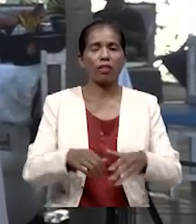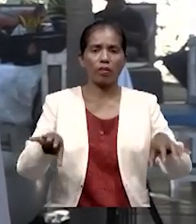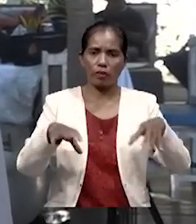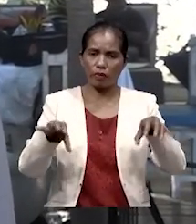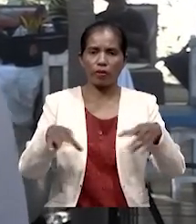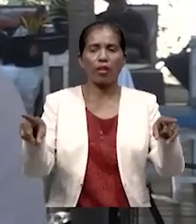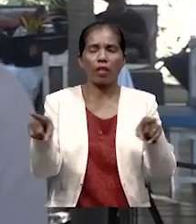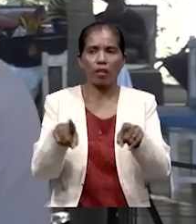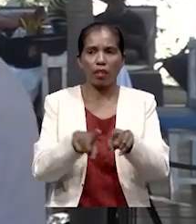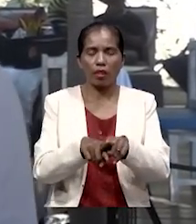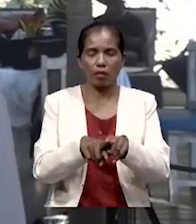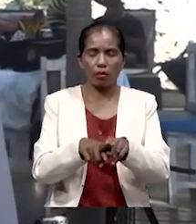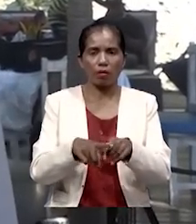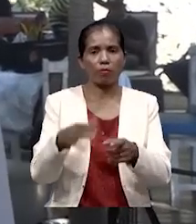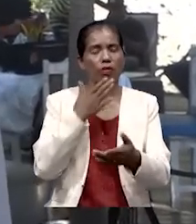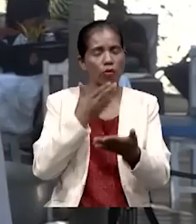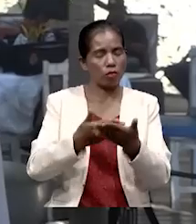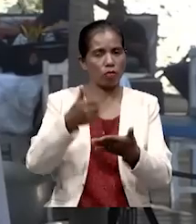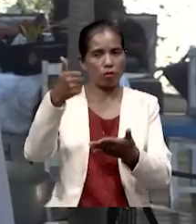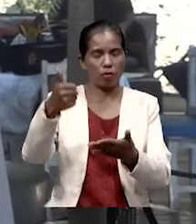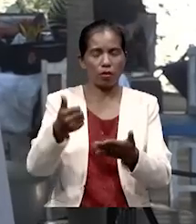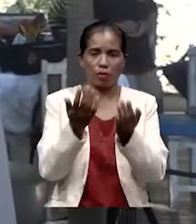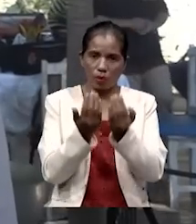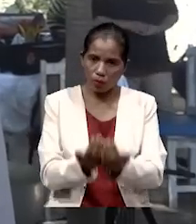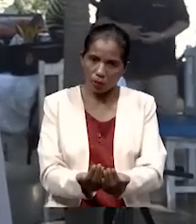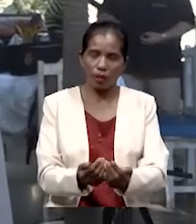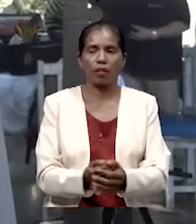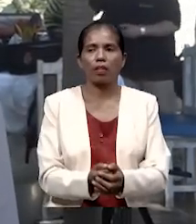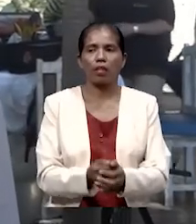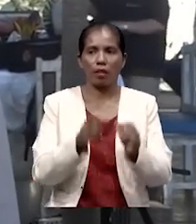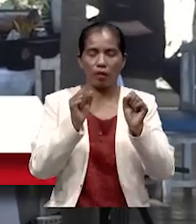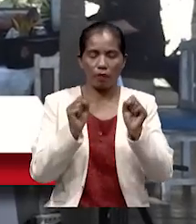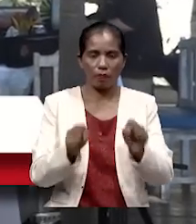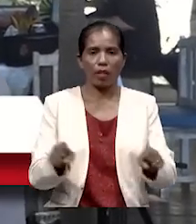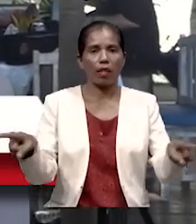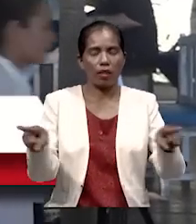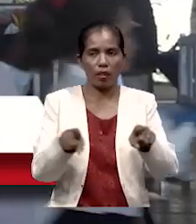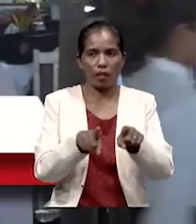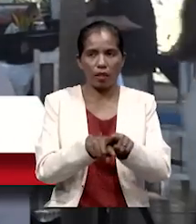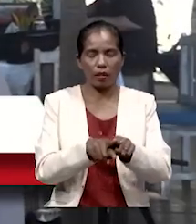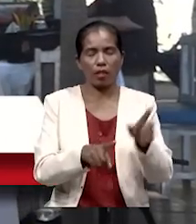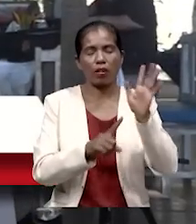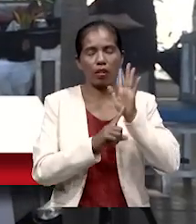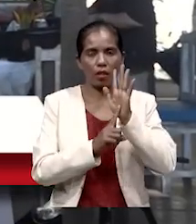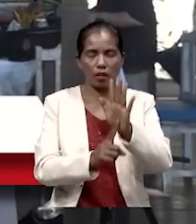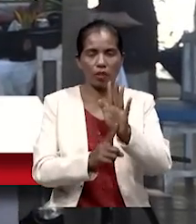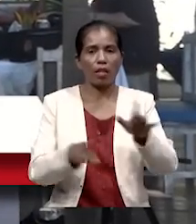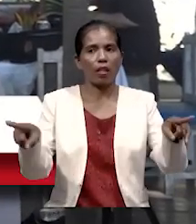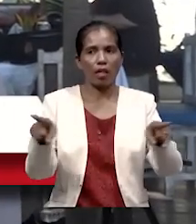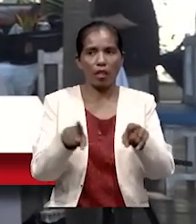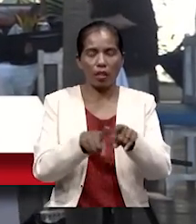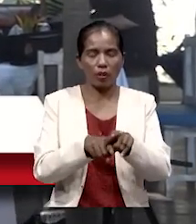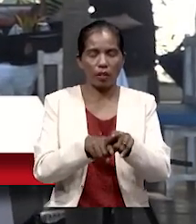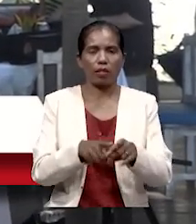yang mulia, profesi yang berat sesungguhnya, harus bisa menjadi the four estate, harus jadi